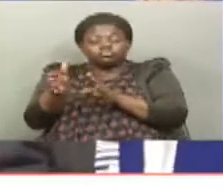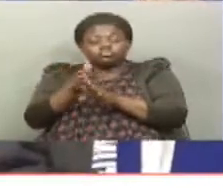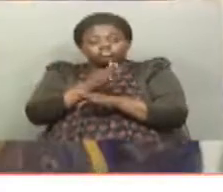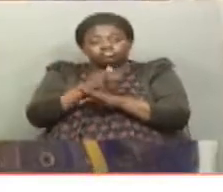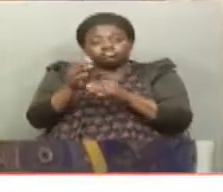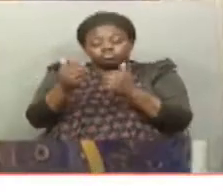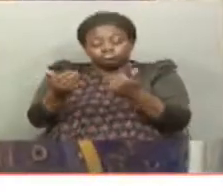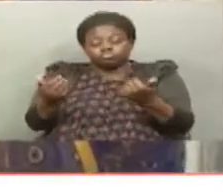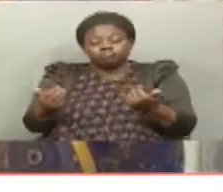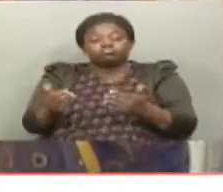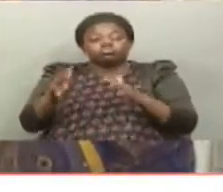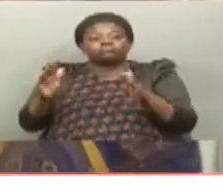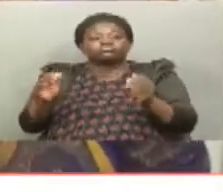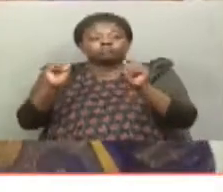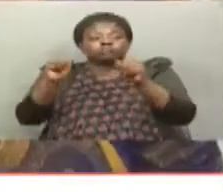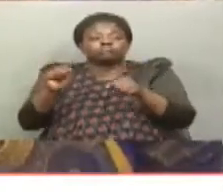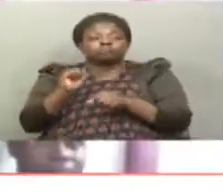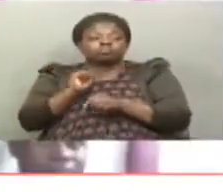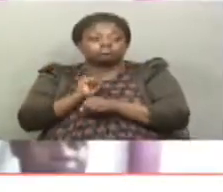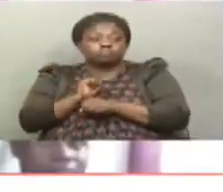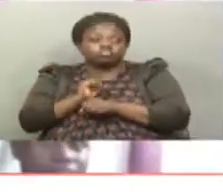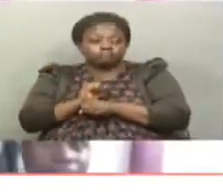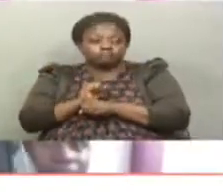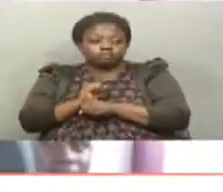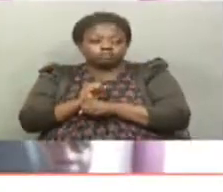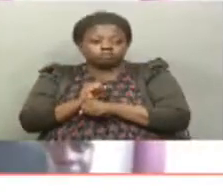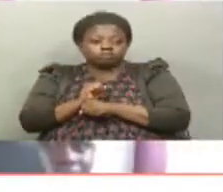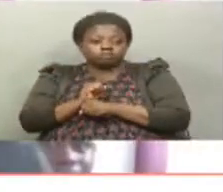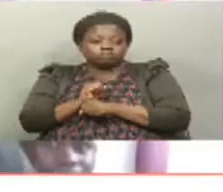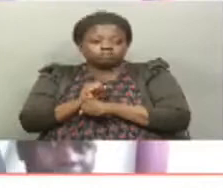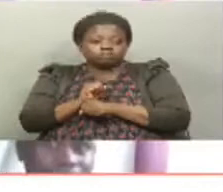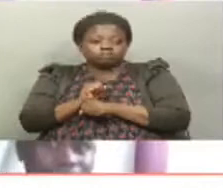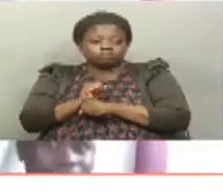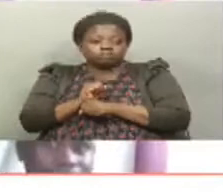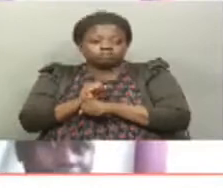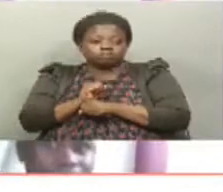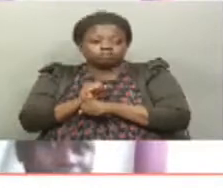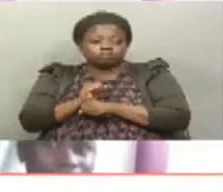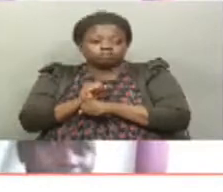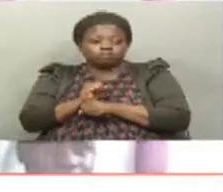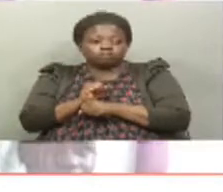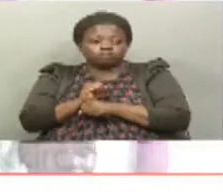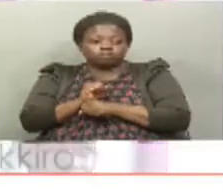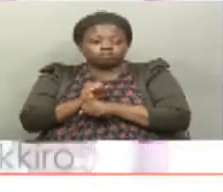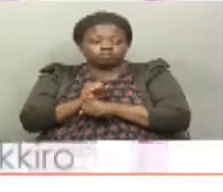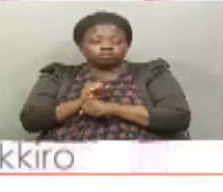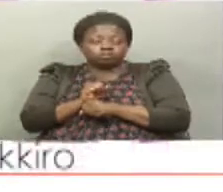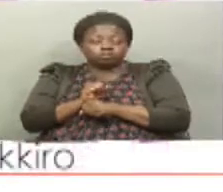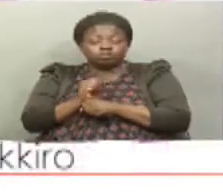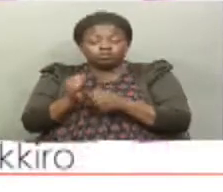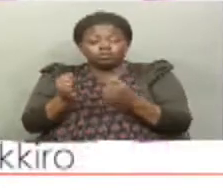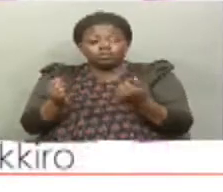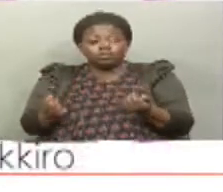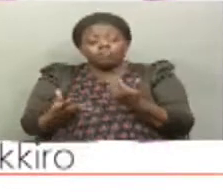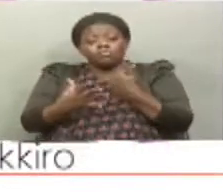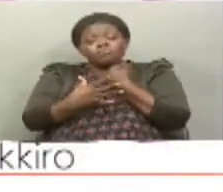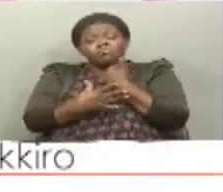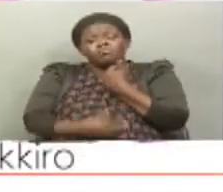habana. Kungeje wa inokula muemirimu. Ejisi mbogu. Marake jisi mwa. Mwazi.